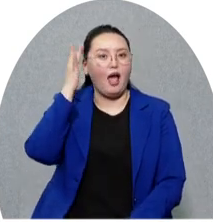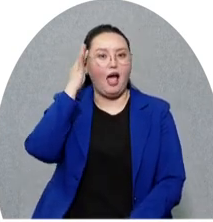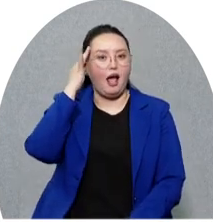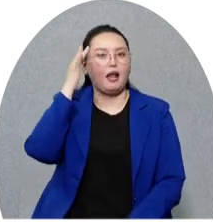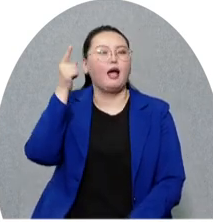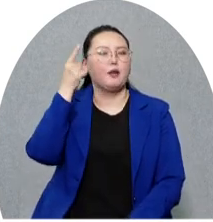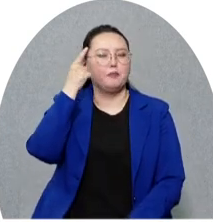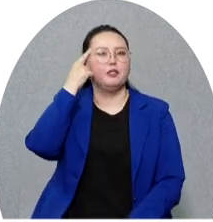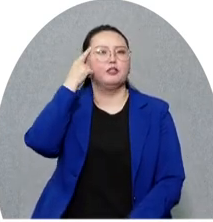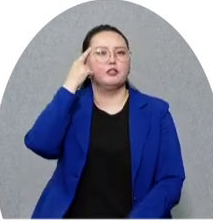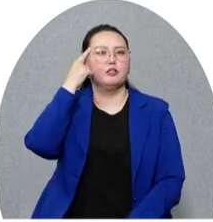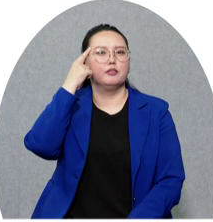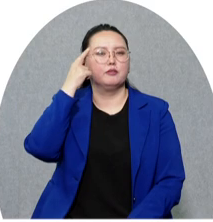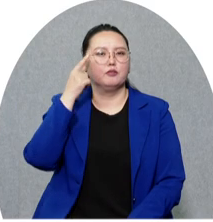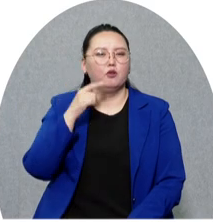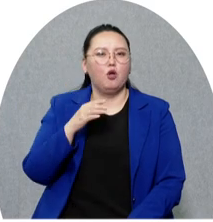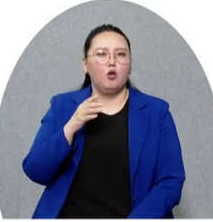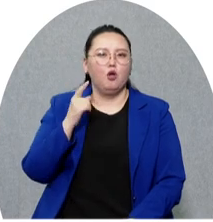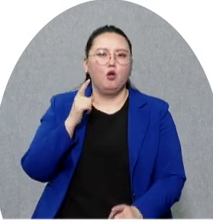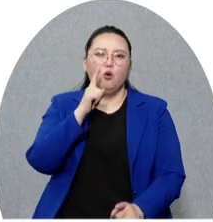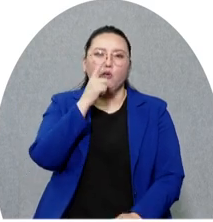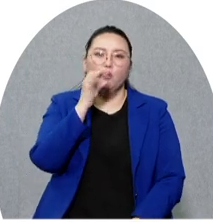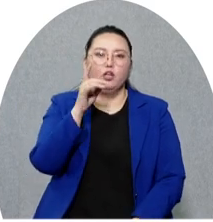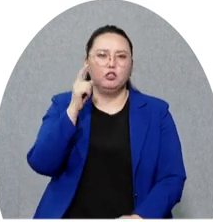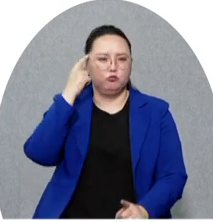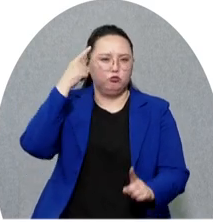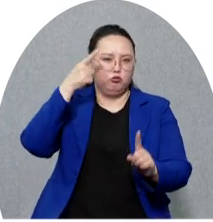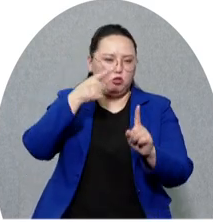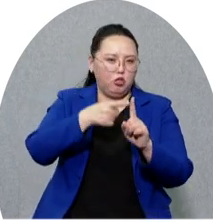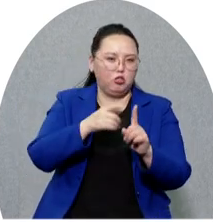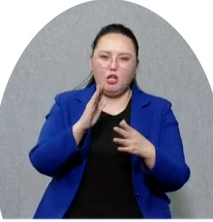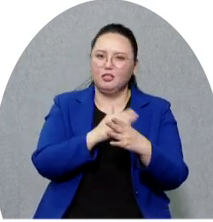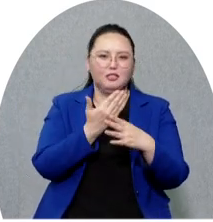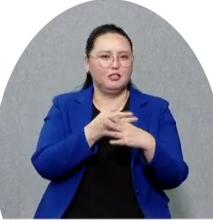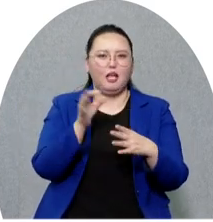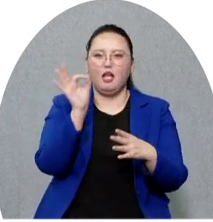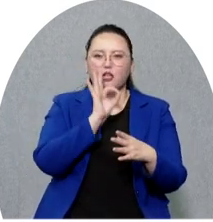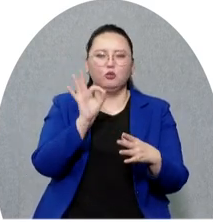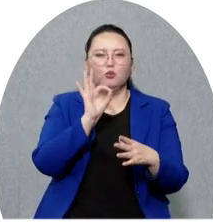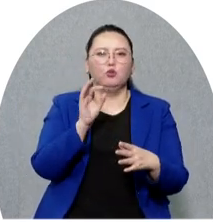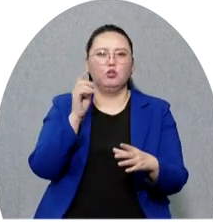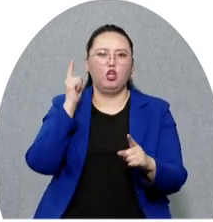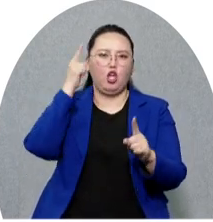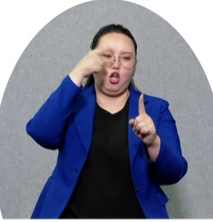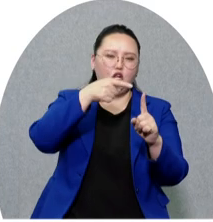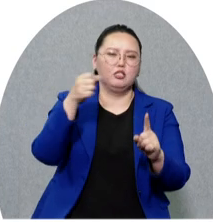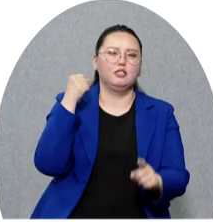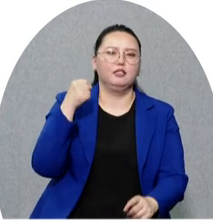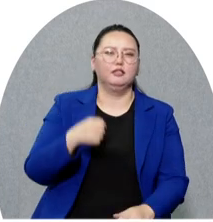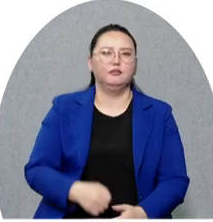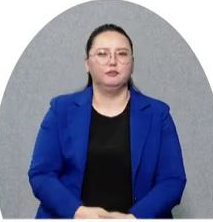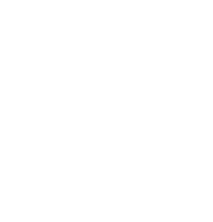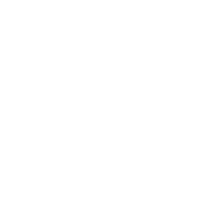арга замаан олж мэдсэн бол хүрэх зорилго руугаа саадгүй шулуун явж очино.